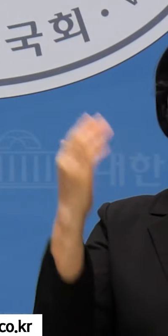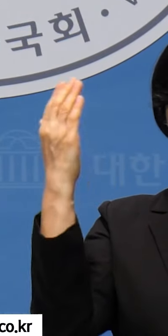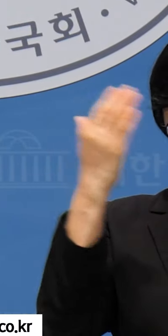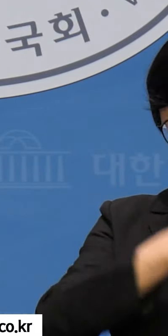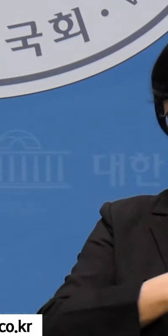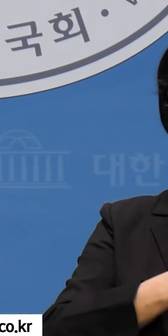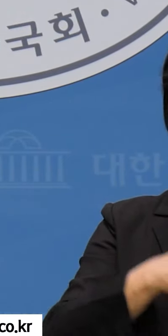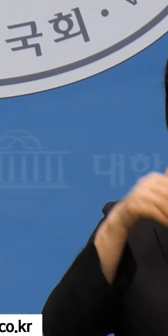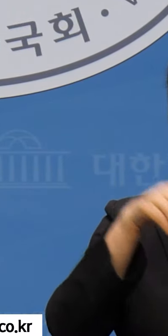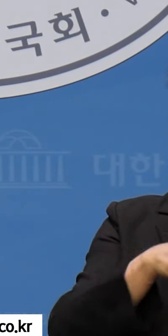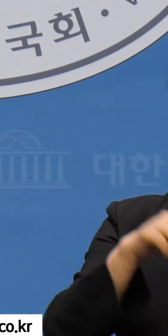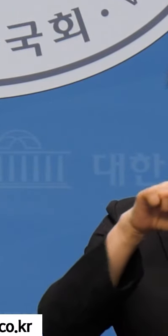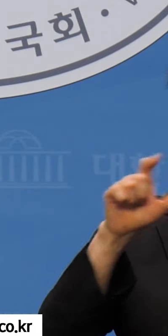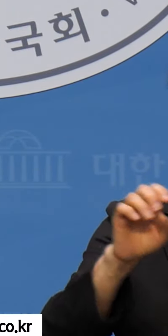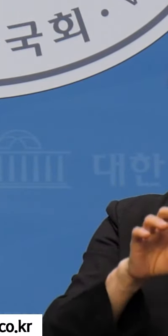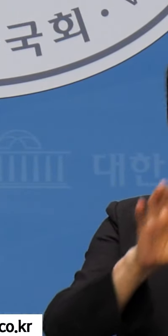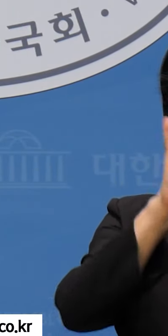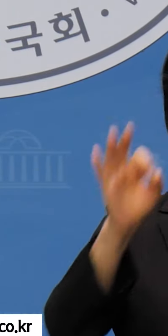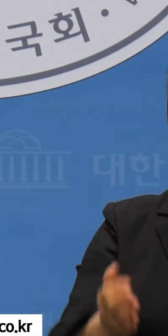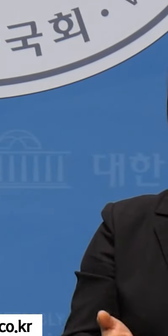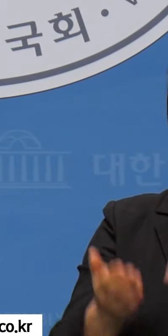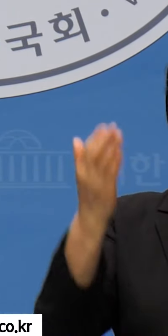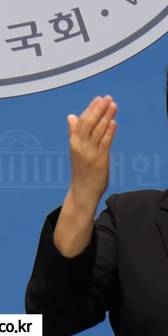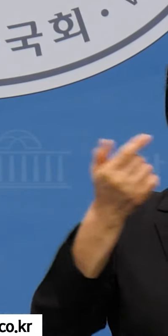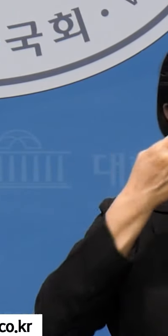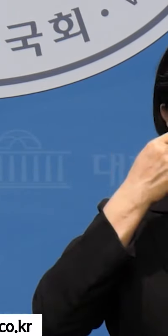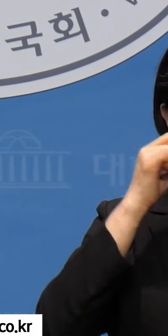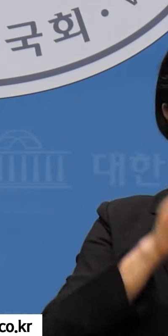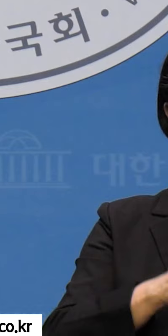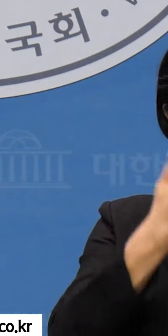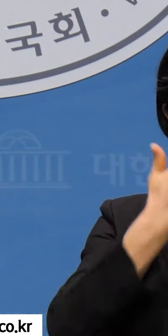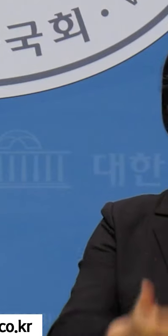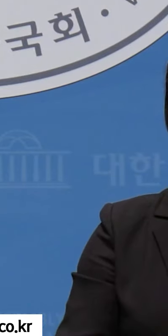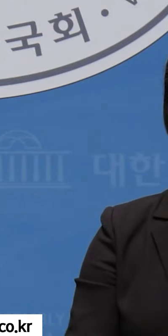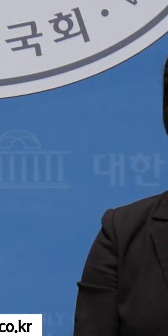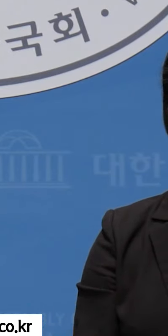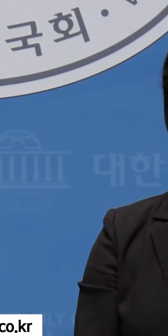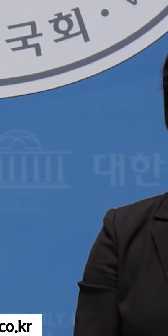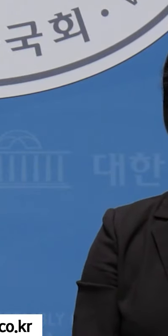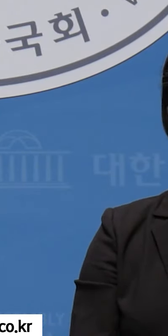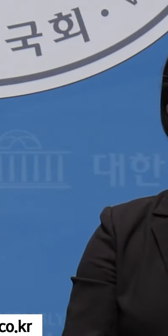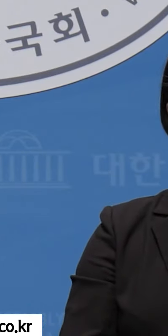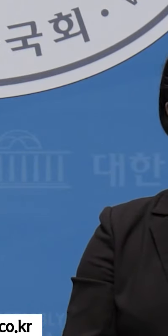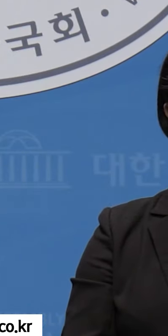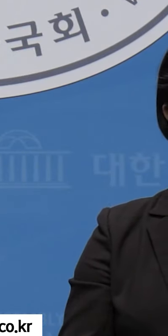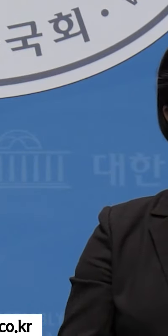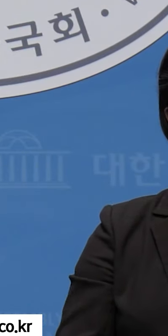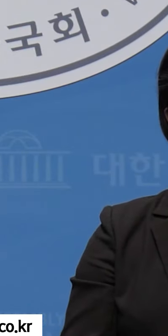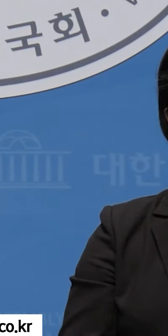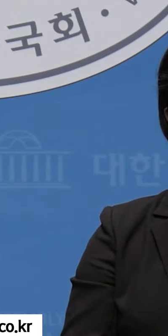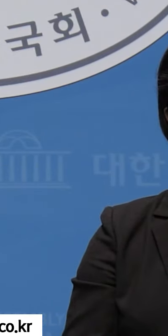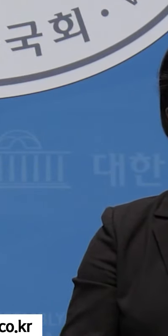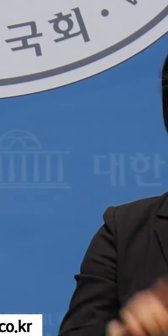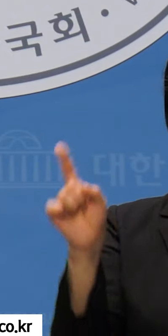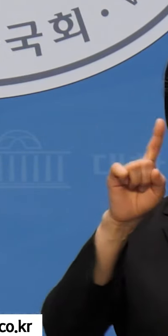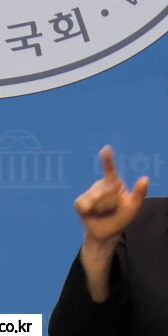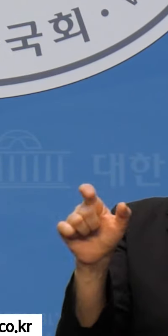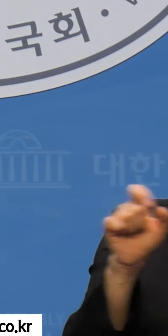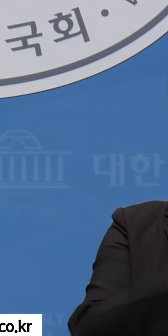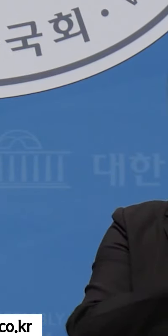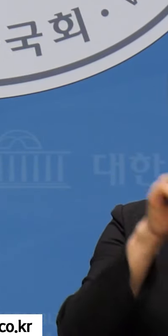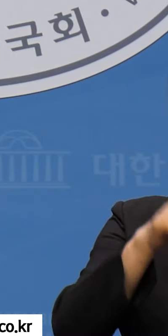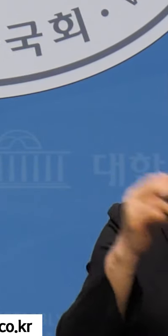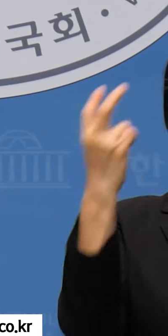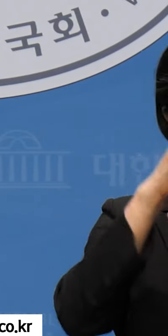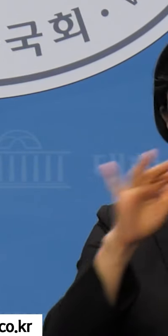투표지가 40% 이상 발견되었다. 2. 또한 어떤